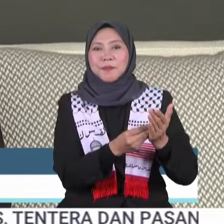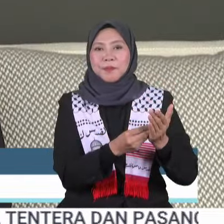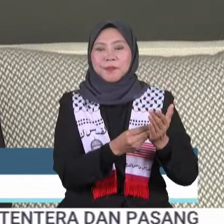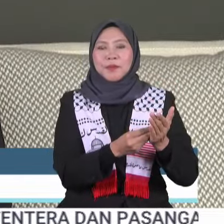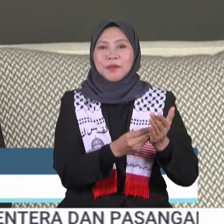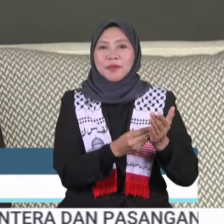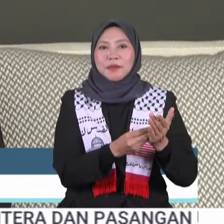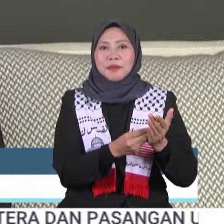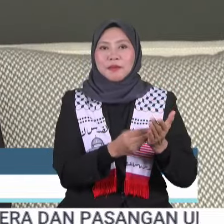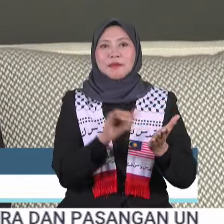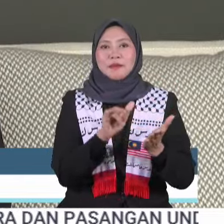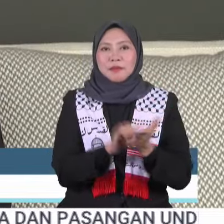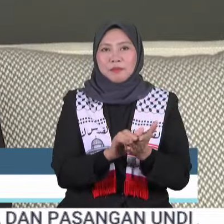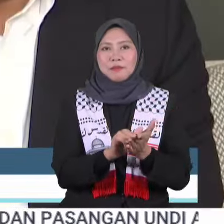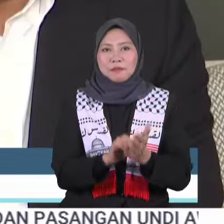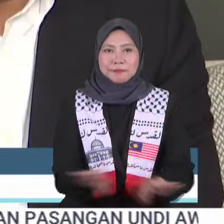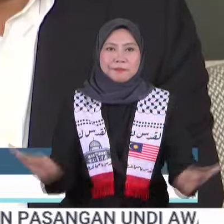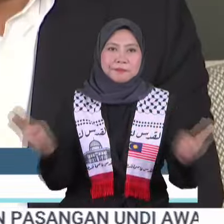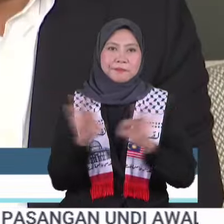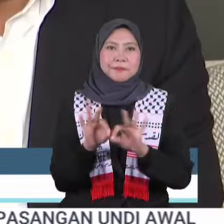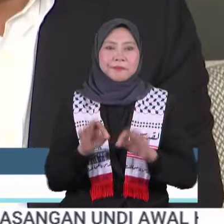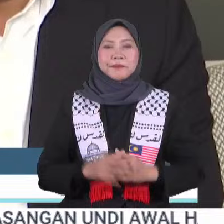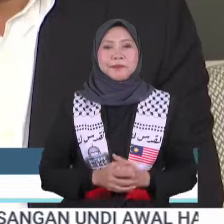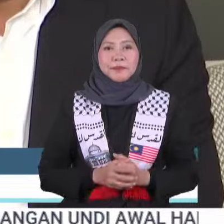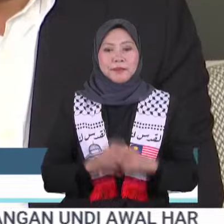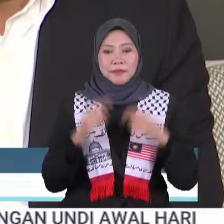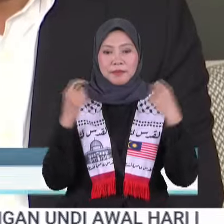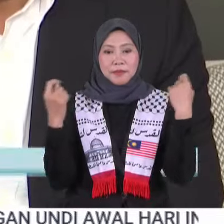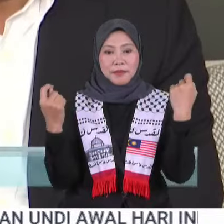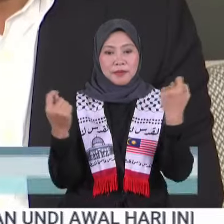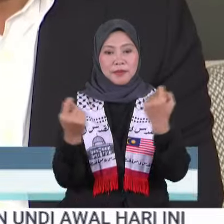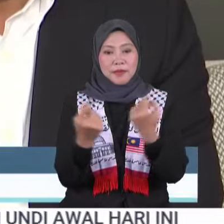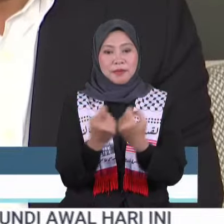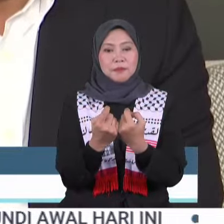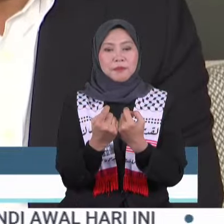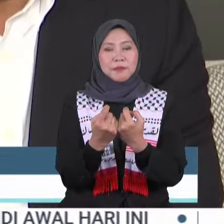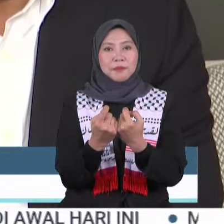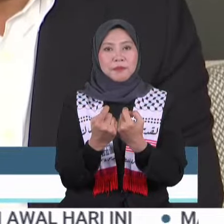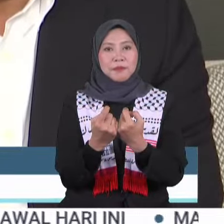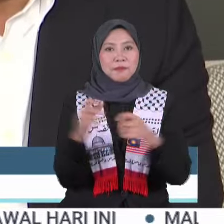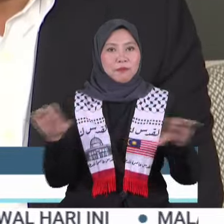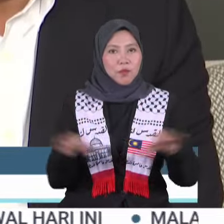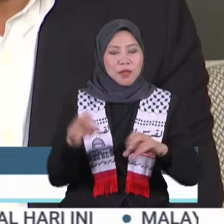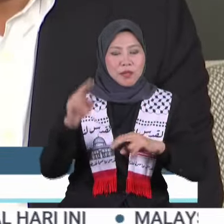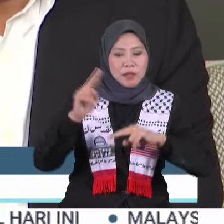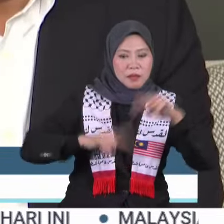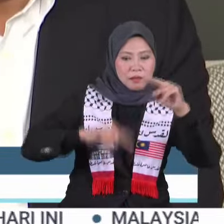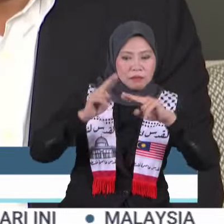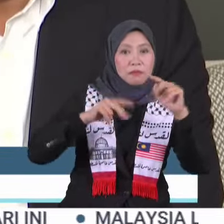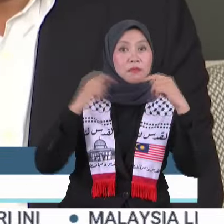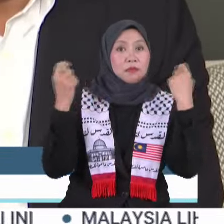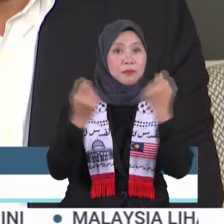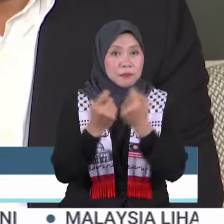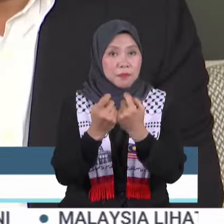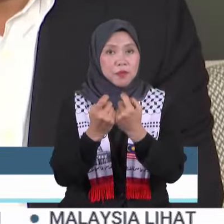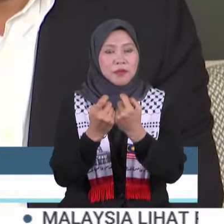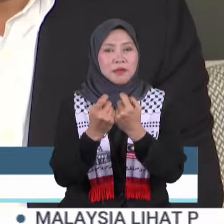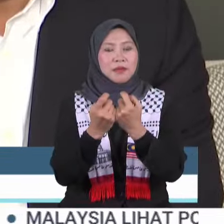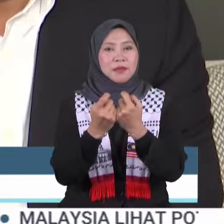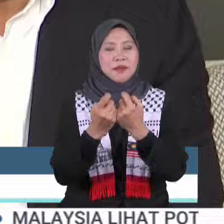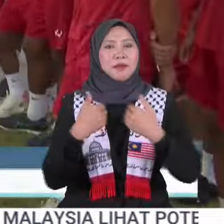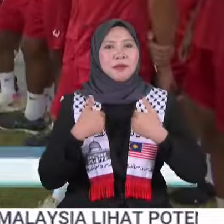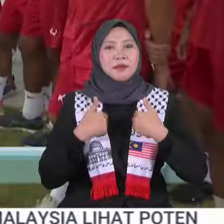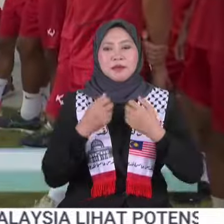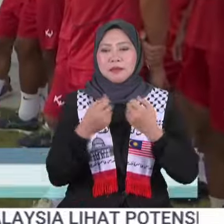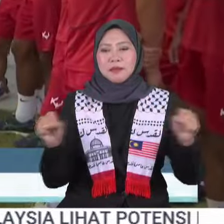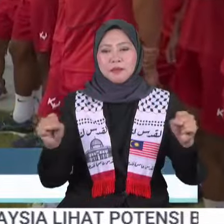sebenarnya yang jadi trust utamalah. Untuk pasukan membuat team building, kemudahan yang disediakan, ada team